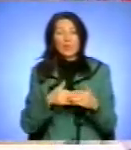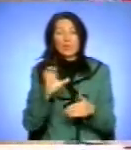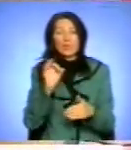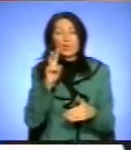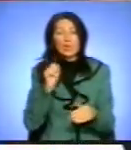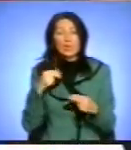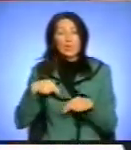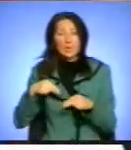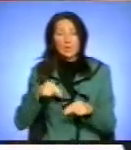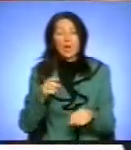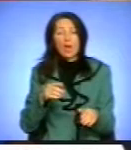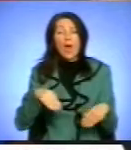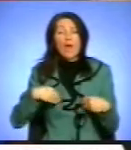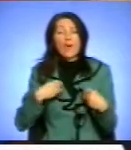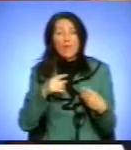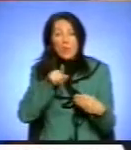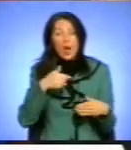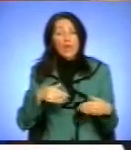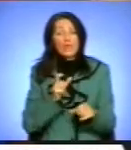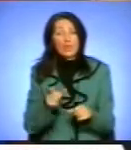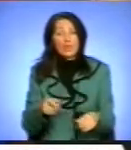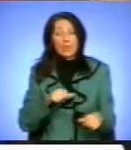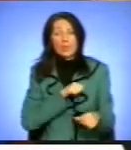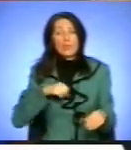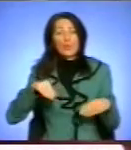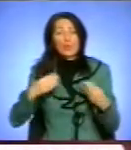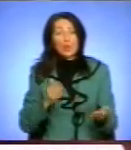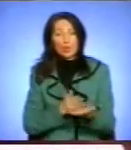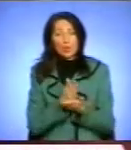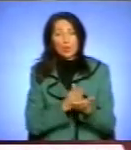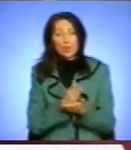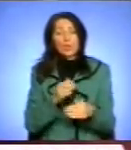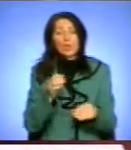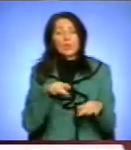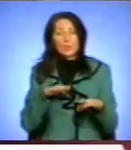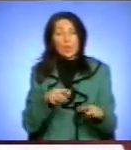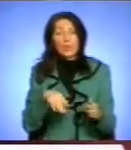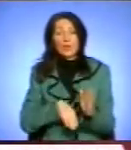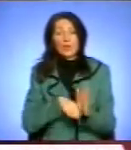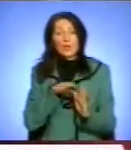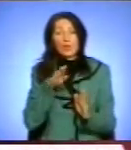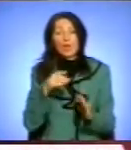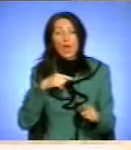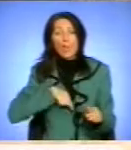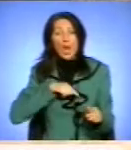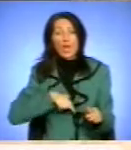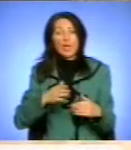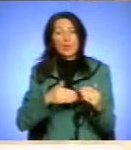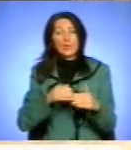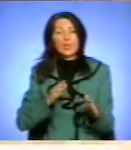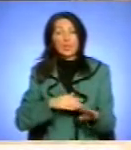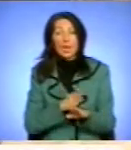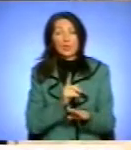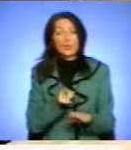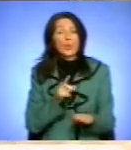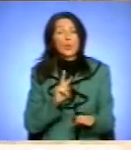від людини самовідданого служіння обраній справі, високих моральних та професійних якостей. Адже саме по тому, як спілкуються